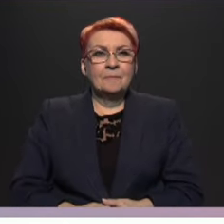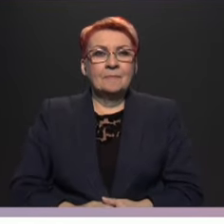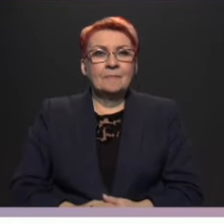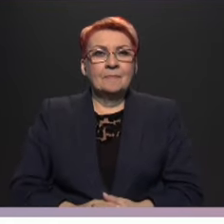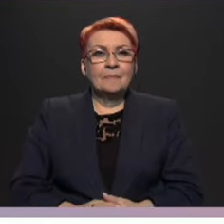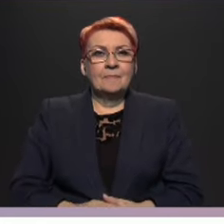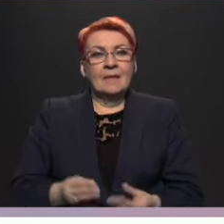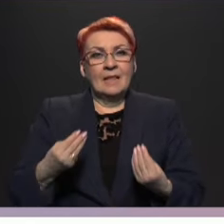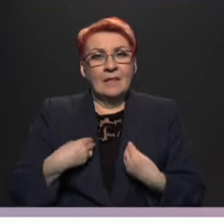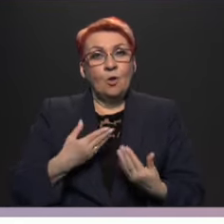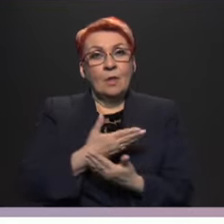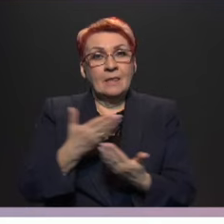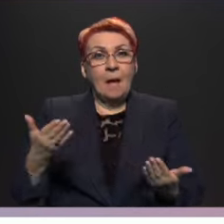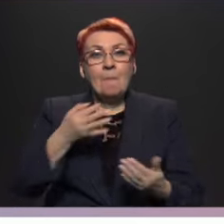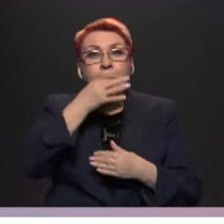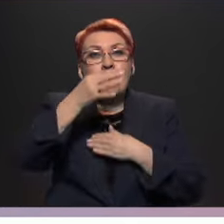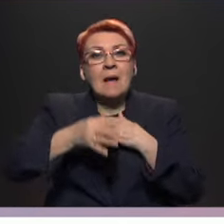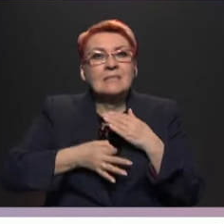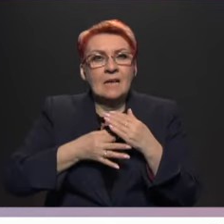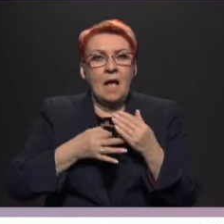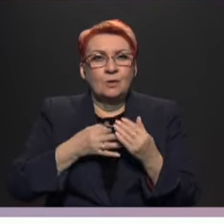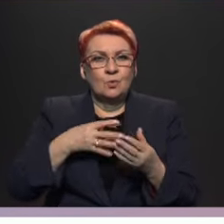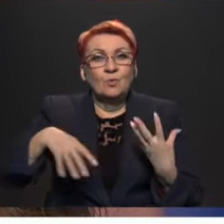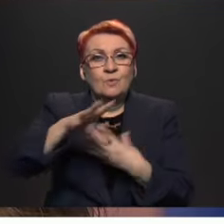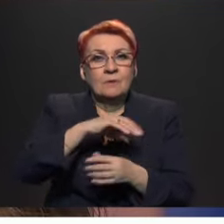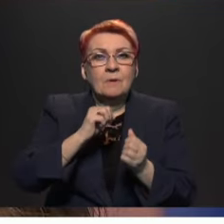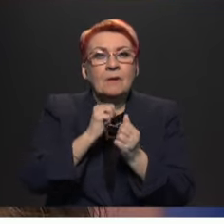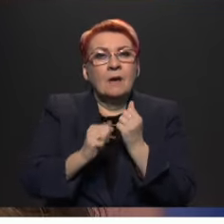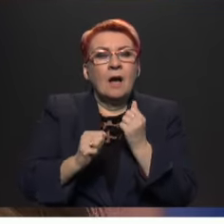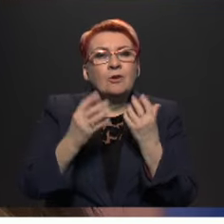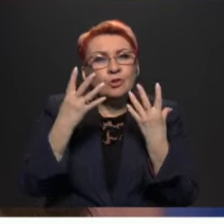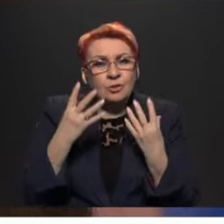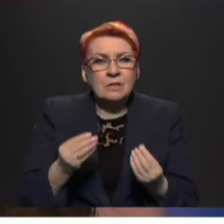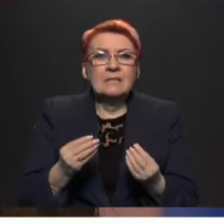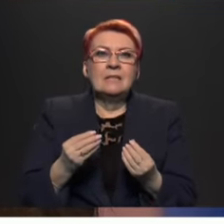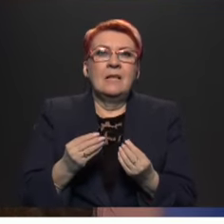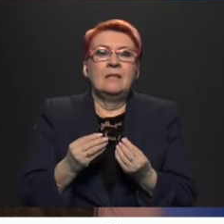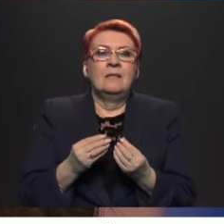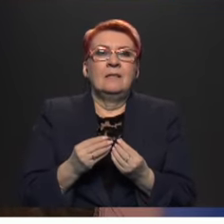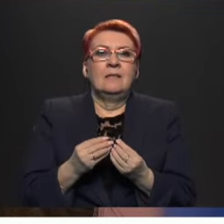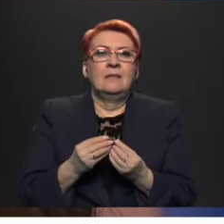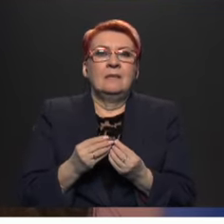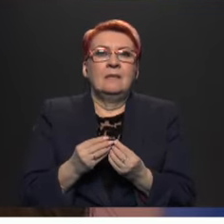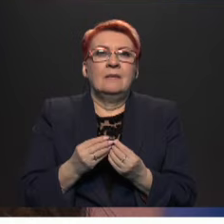дает нам подсказку каждодневную, ежечасную о том, что